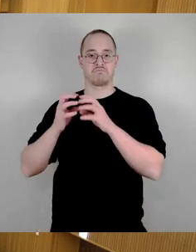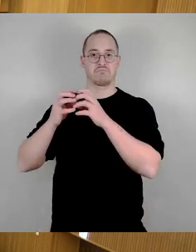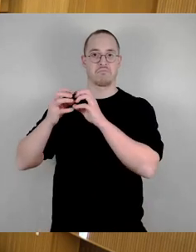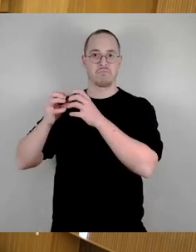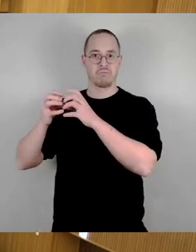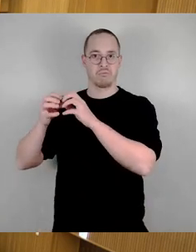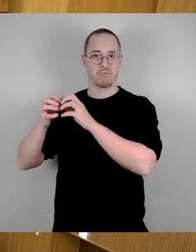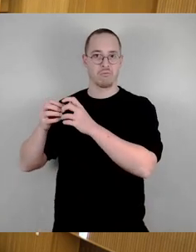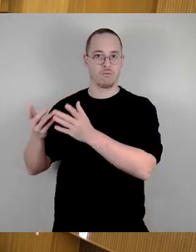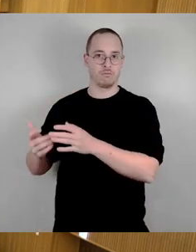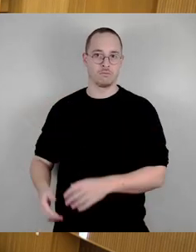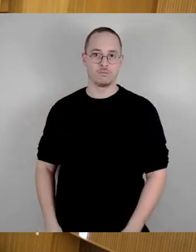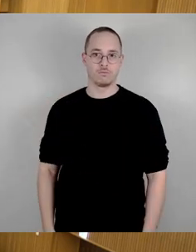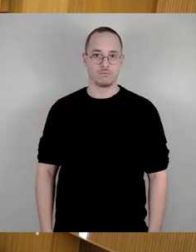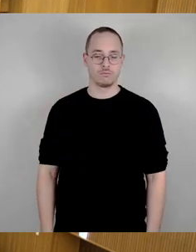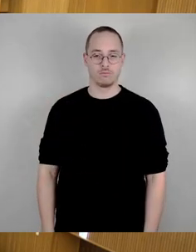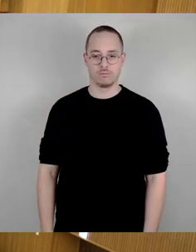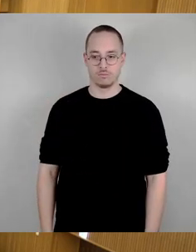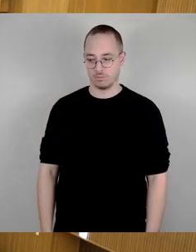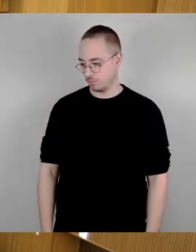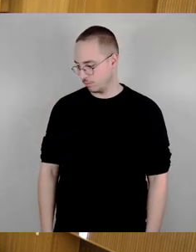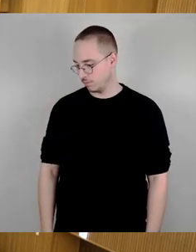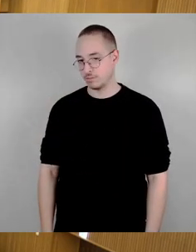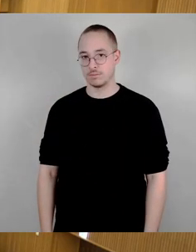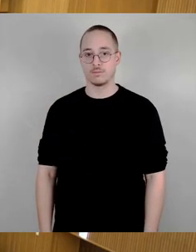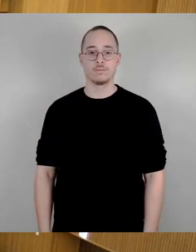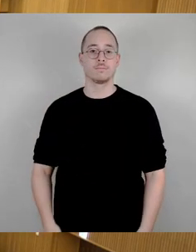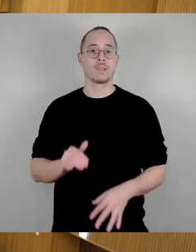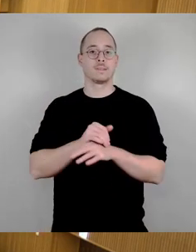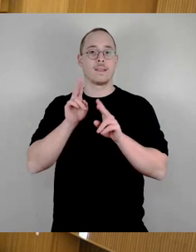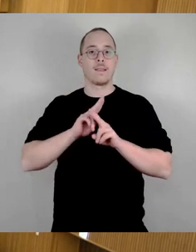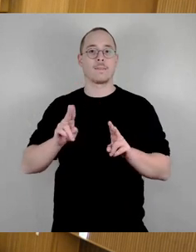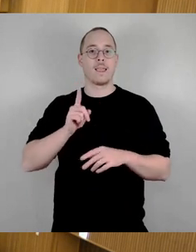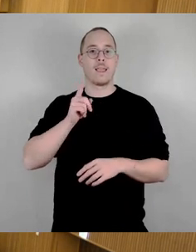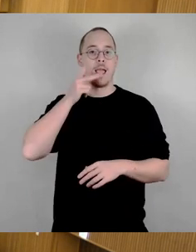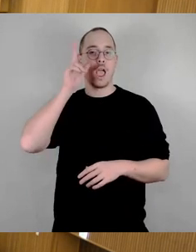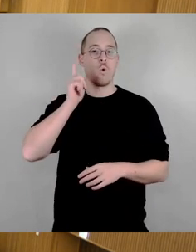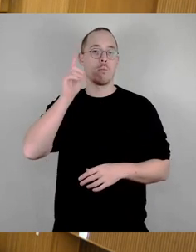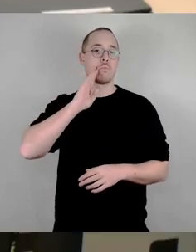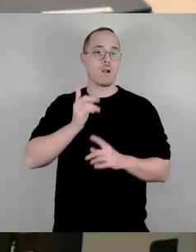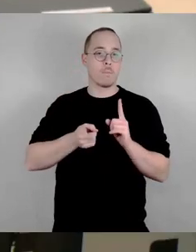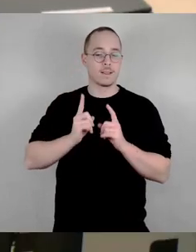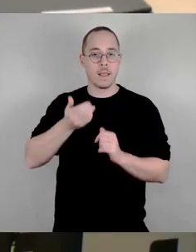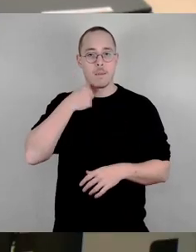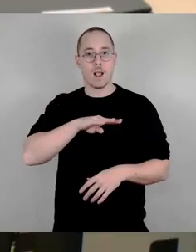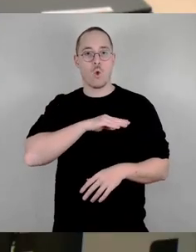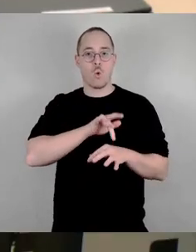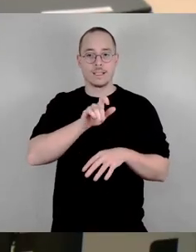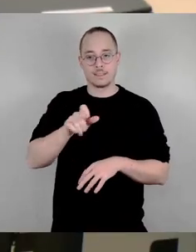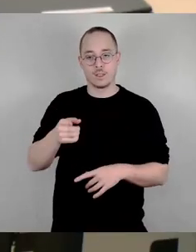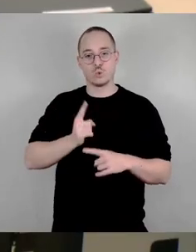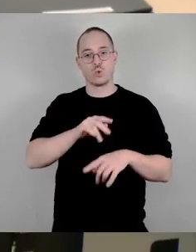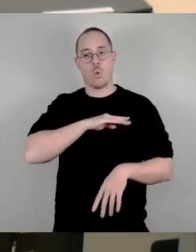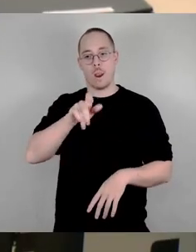Alles klar, danke. Sehr geehrter Herr Oberbürgermeister, liebe Kolleginnen und Kollegen Stadträte, liebe Skaterinnen in